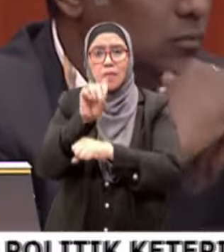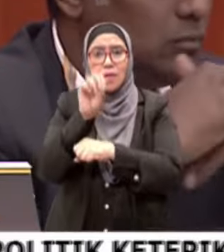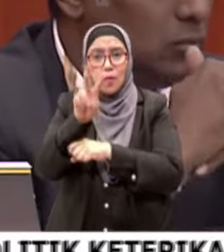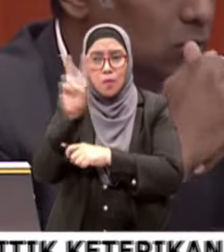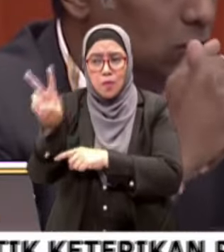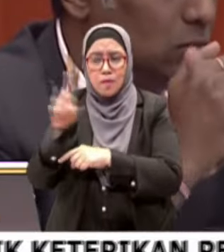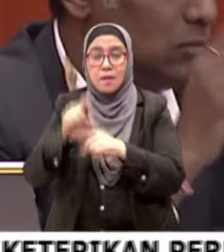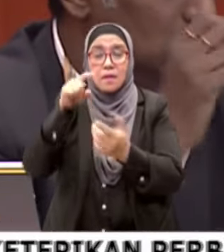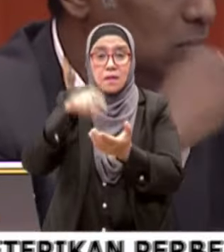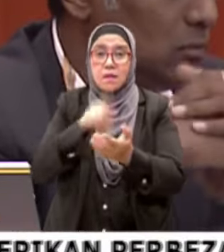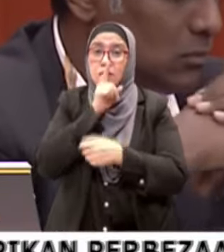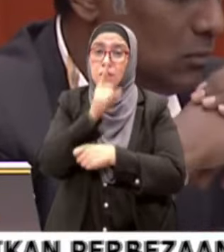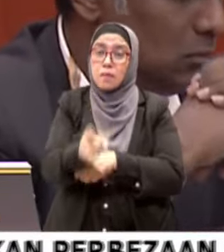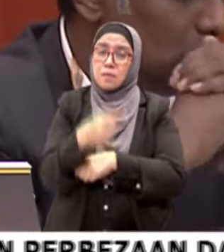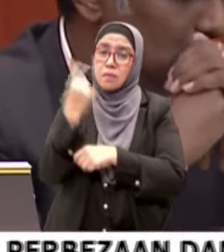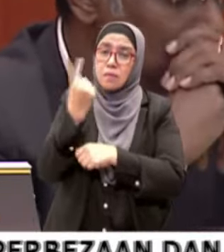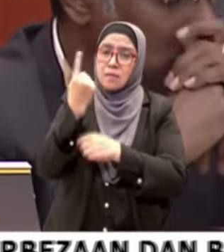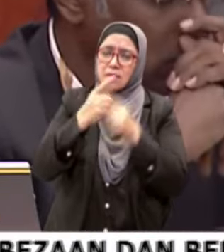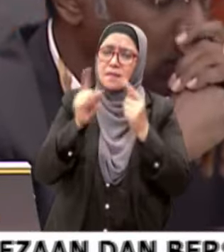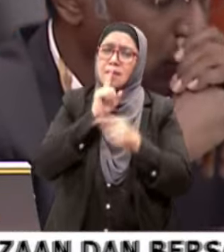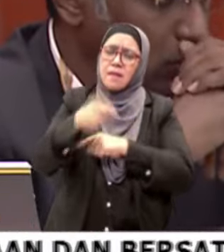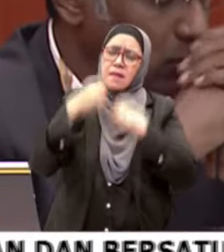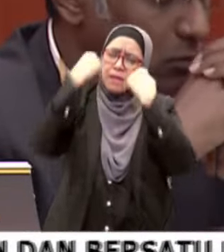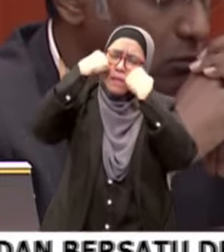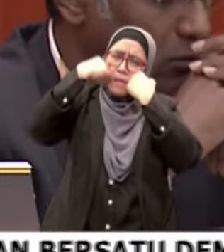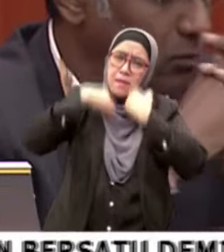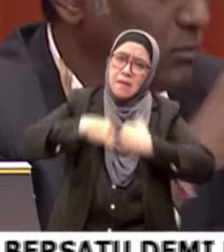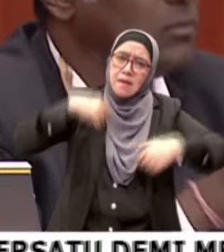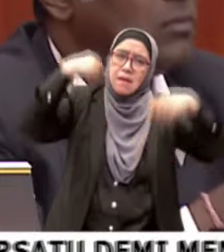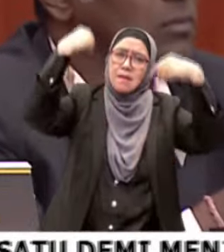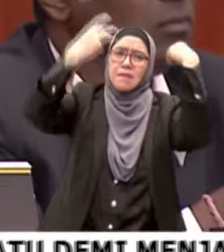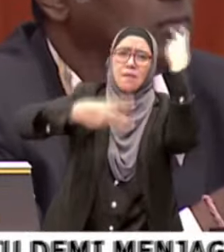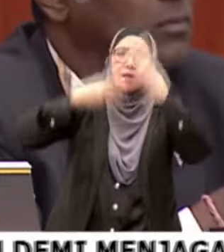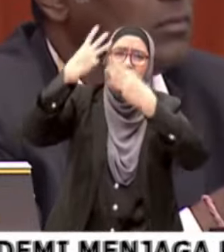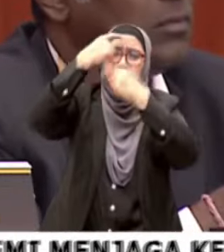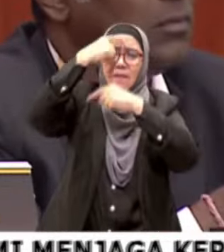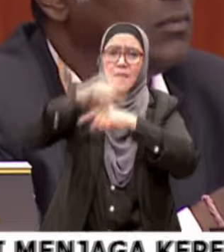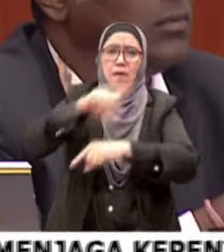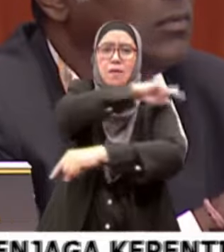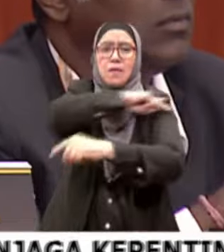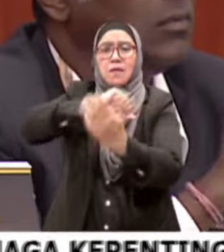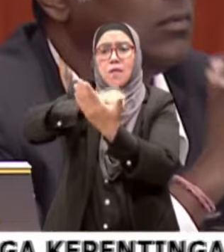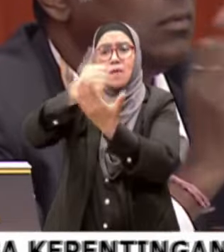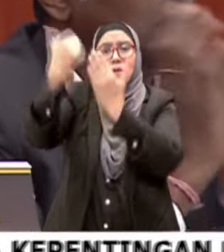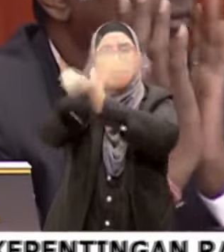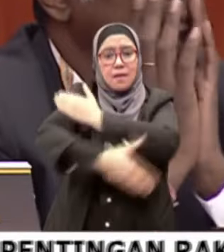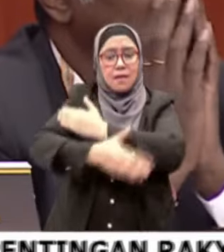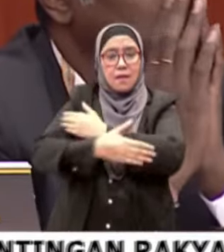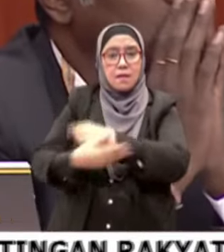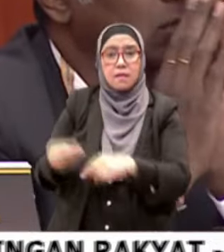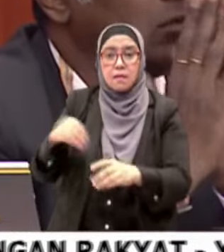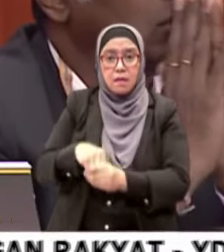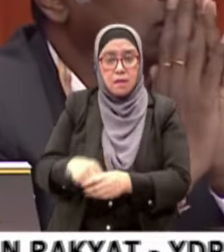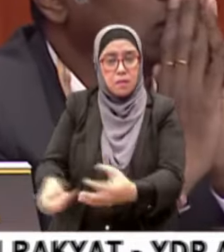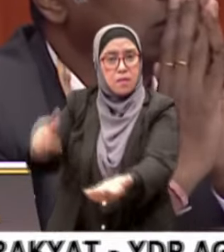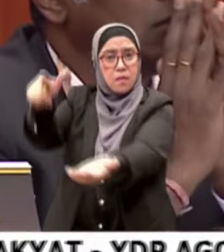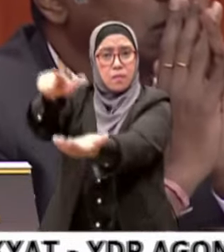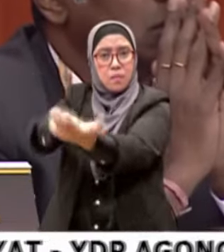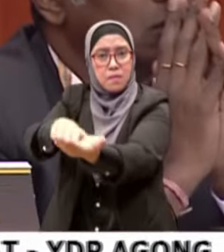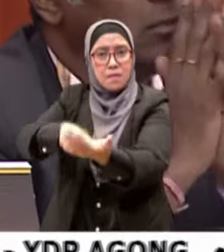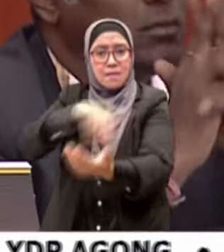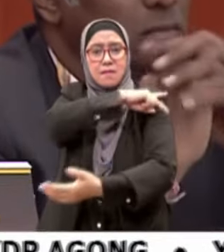juga merupakan sesuatu yang dibintangi oleh ketua di negara dalam laporan ketua di negara yang ditentangkan sebelum